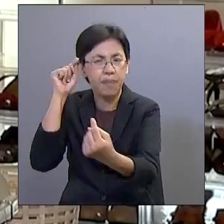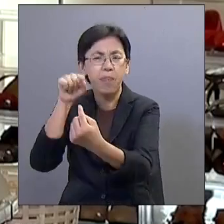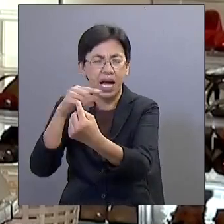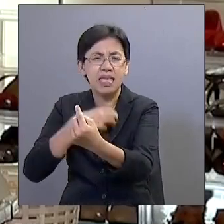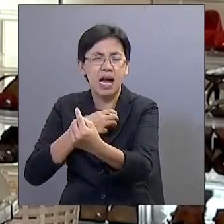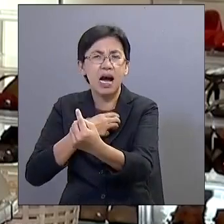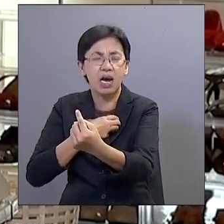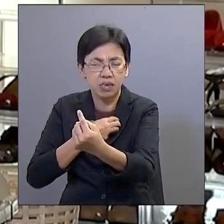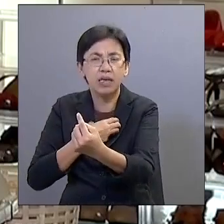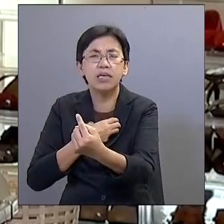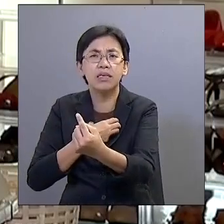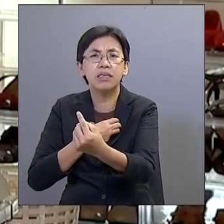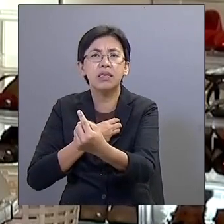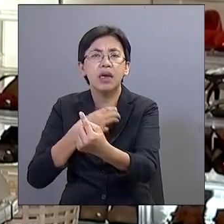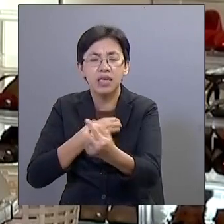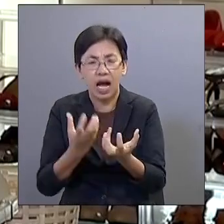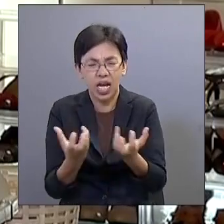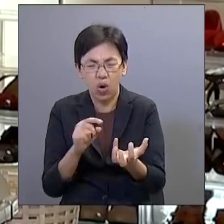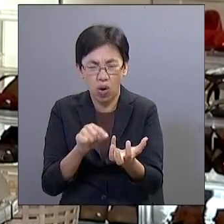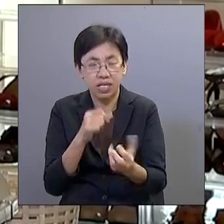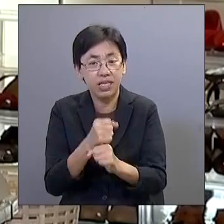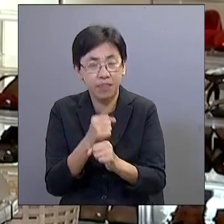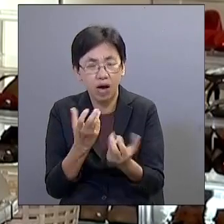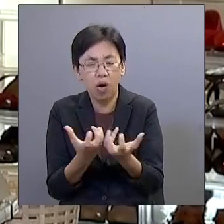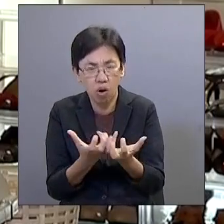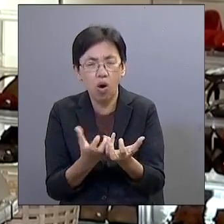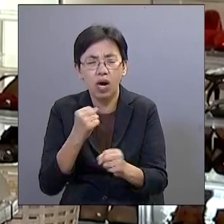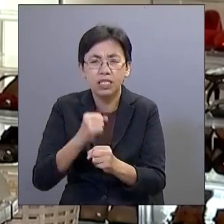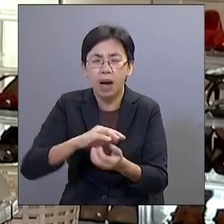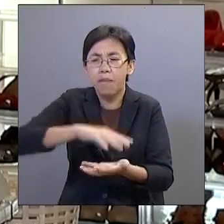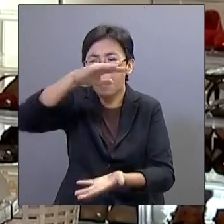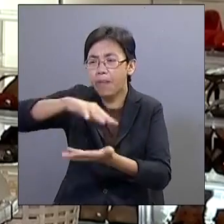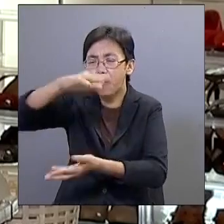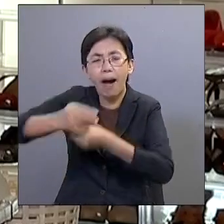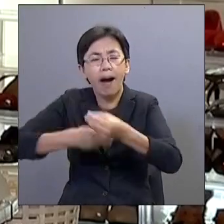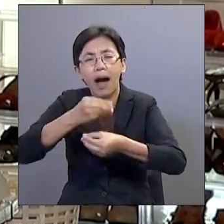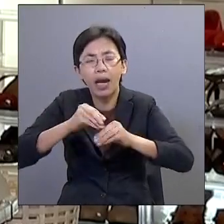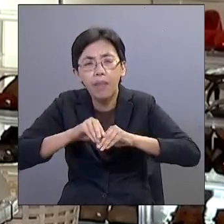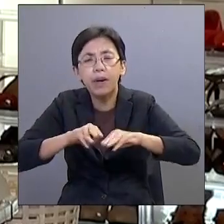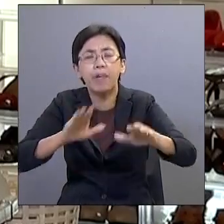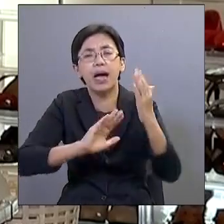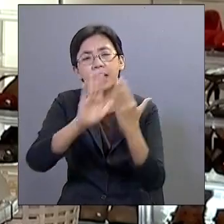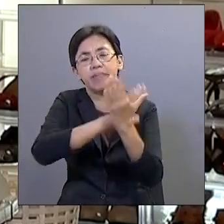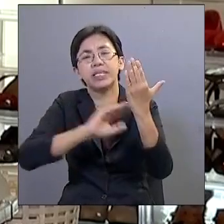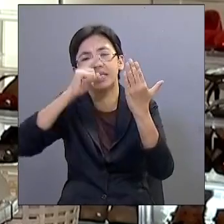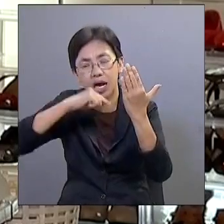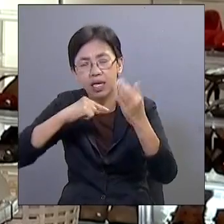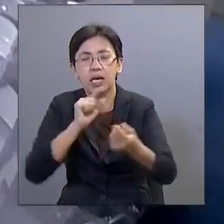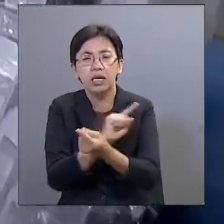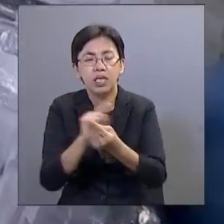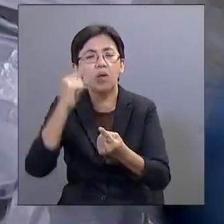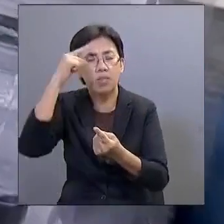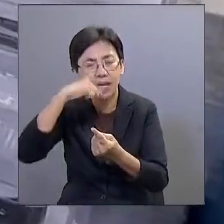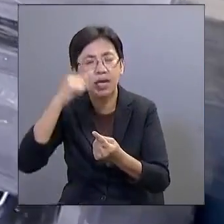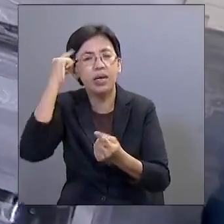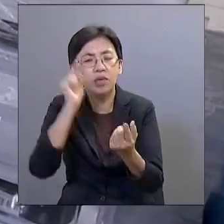จะให้สินค้ารักโลกเนี่ยมันขยายตัวแล้วก็สังคมไทยได้รู้จักมันมากขึ้นนะครับ